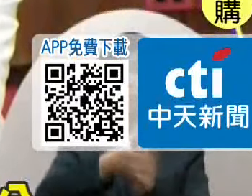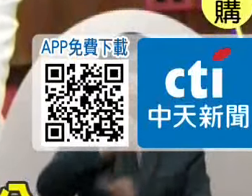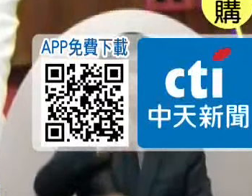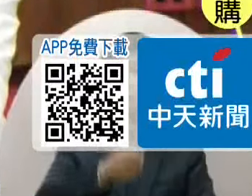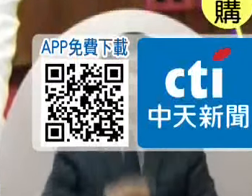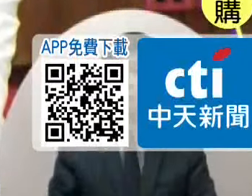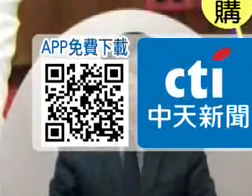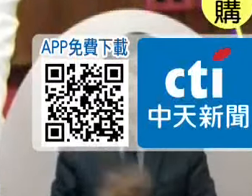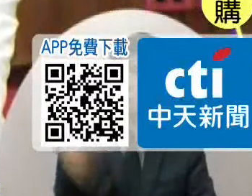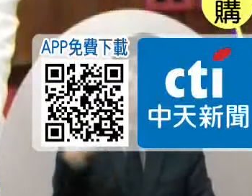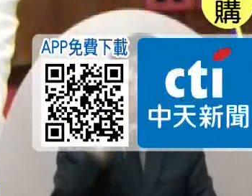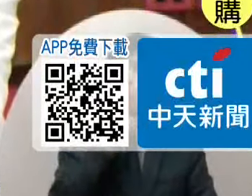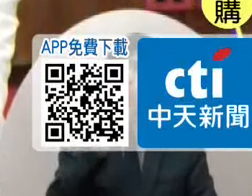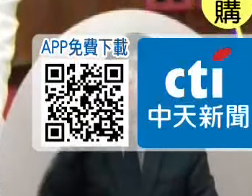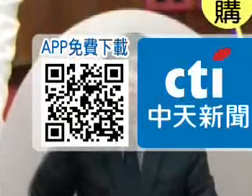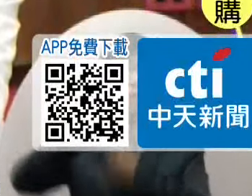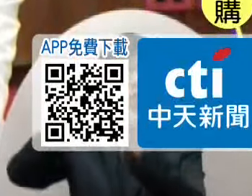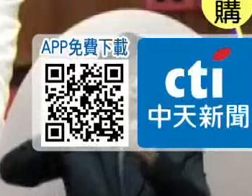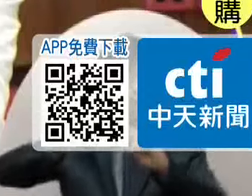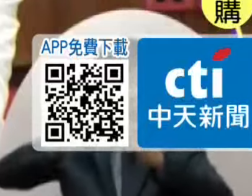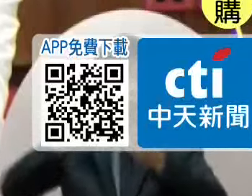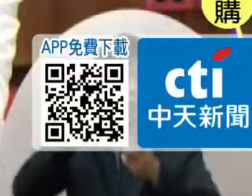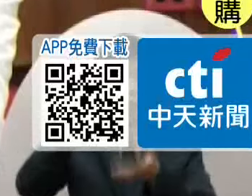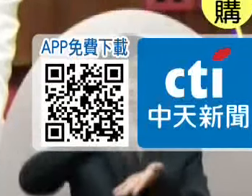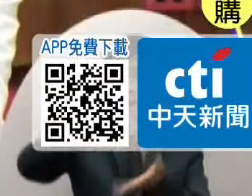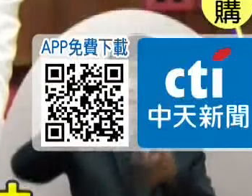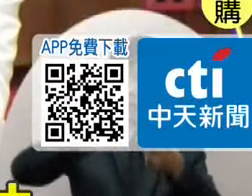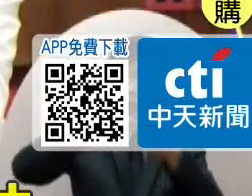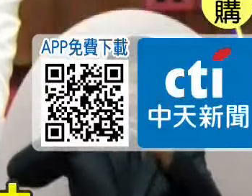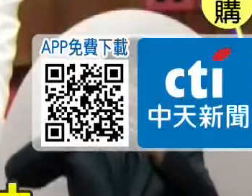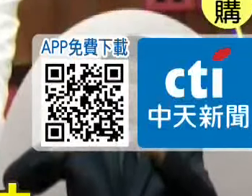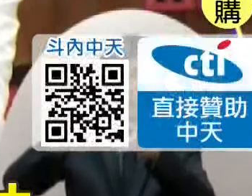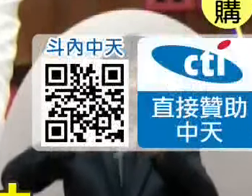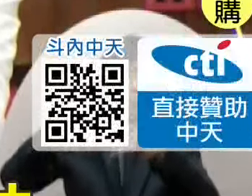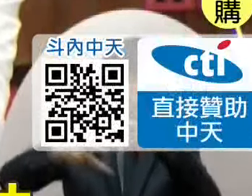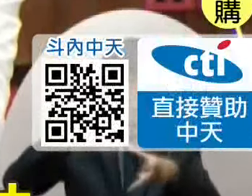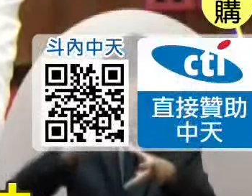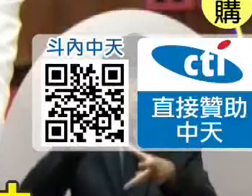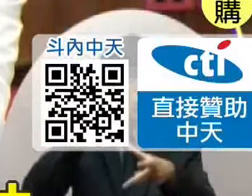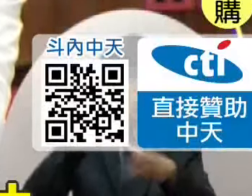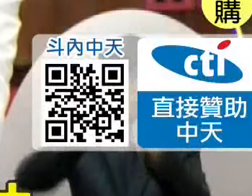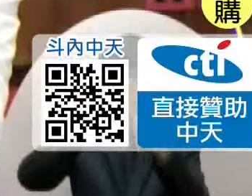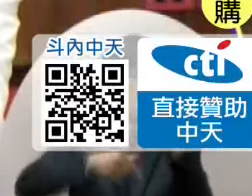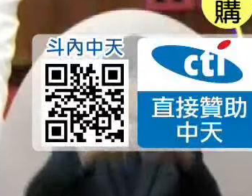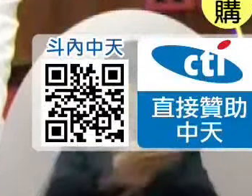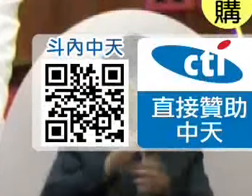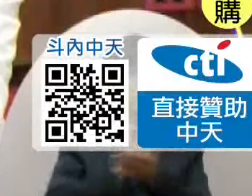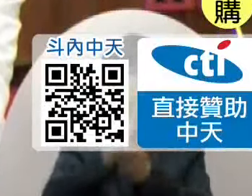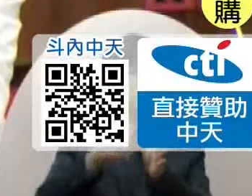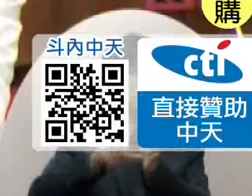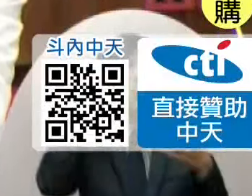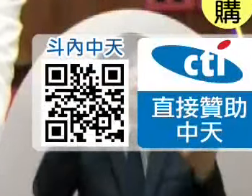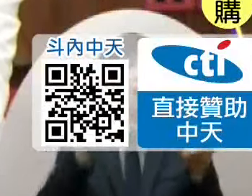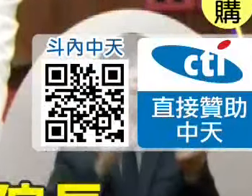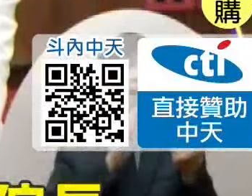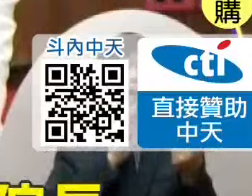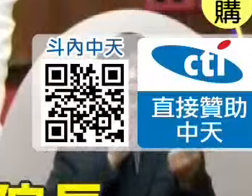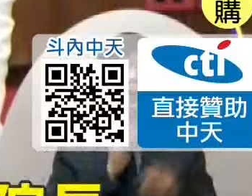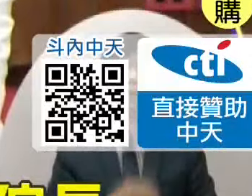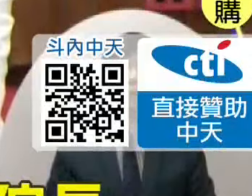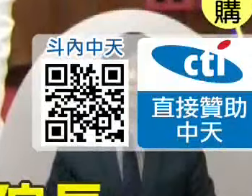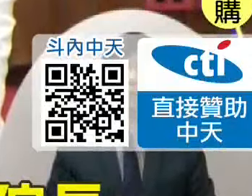才说，只要修法通过，核二核三可以再延役20-30年，这是你一个最直觉的说法，因为美国也是这么认为啊。但是